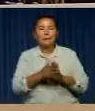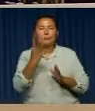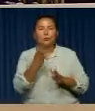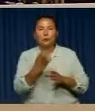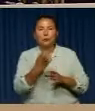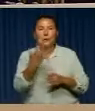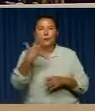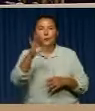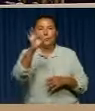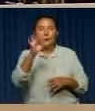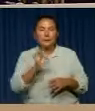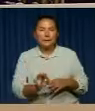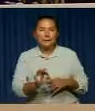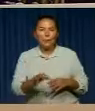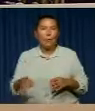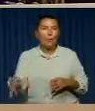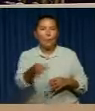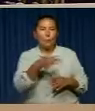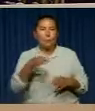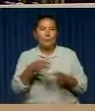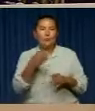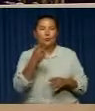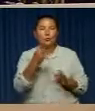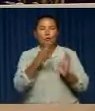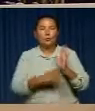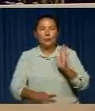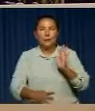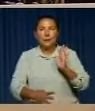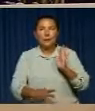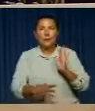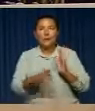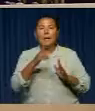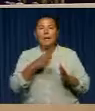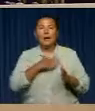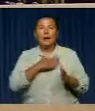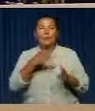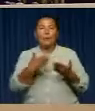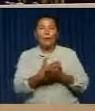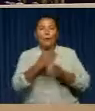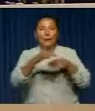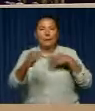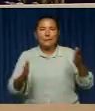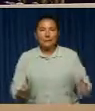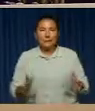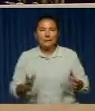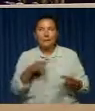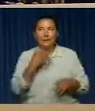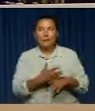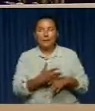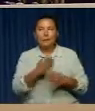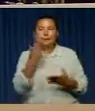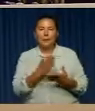орта 50% да. Облыста бүгінгі таңда 390-дай концентратор бар. Жаңа барлық келгенде сонда әлде жетіспеушілік